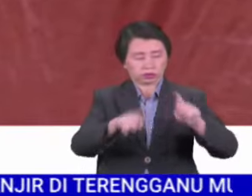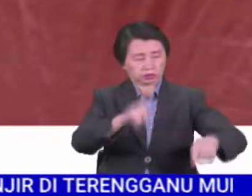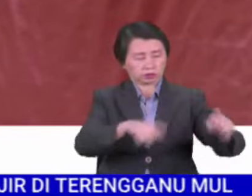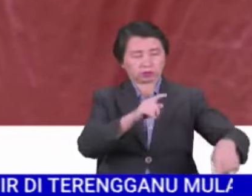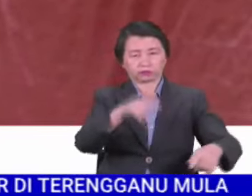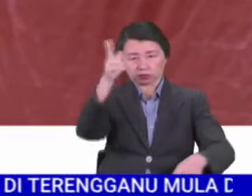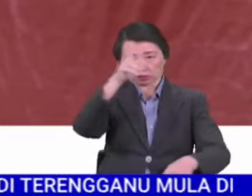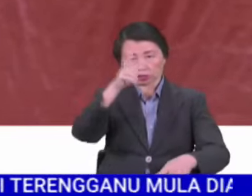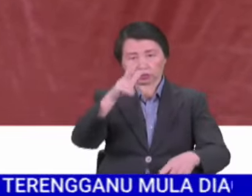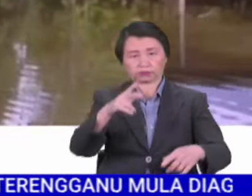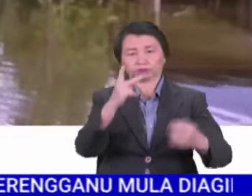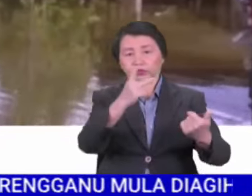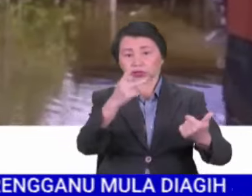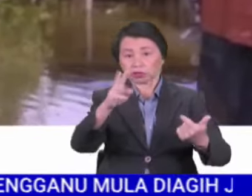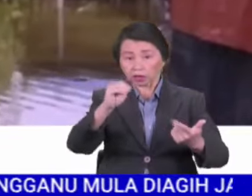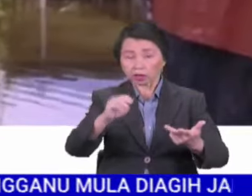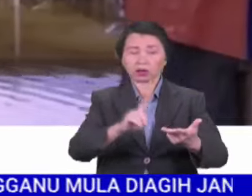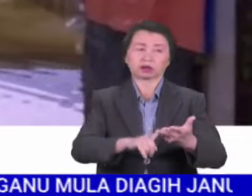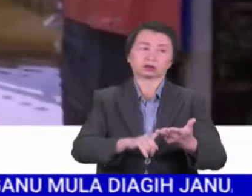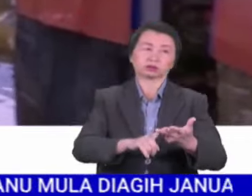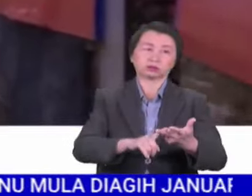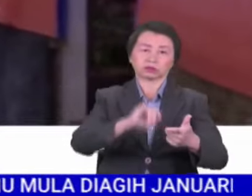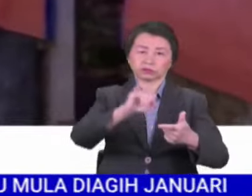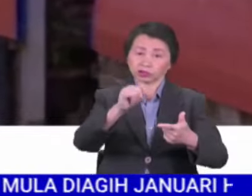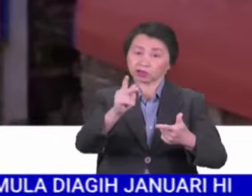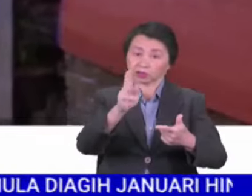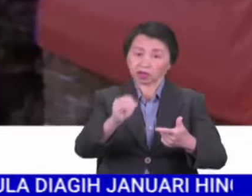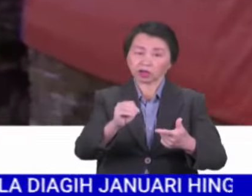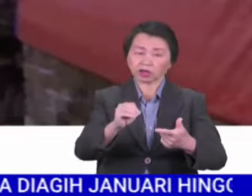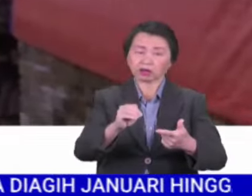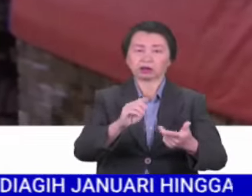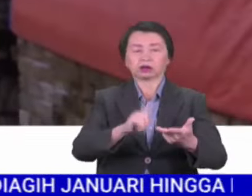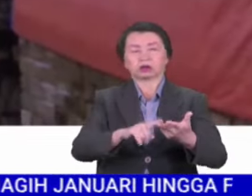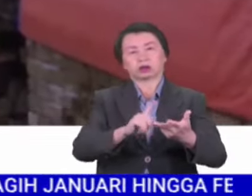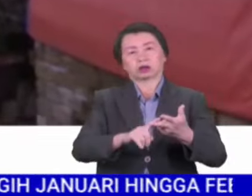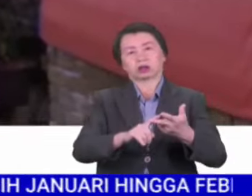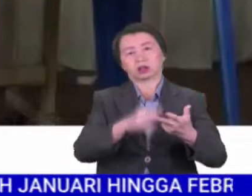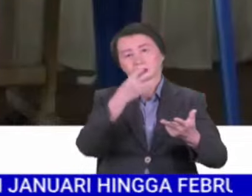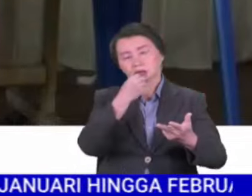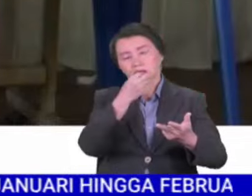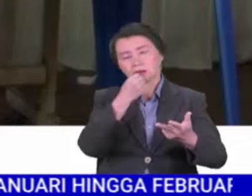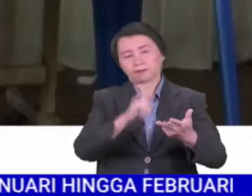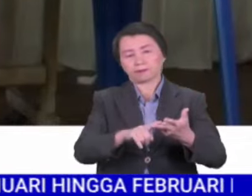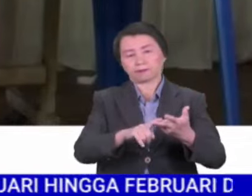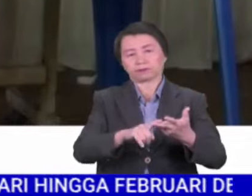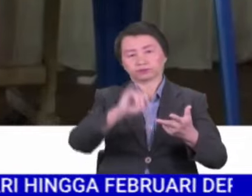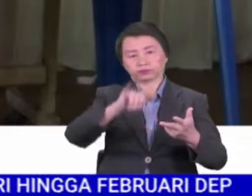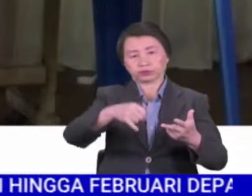kesehatan ataupun di pada Kamis lagi pada